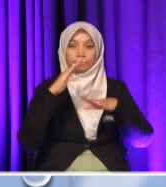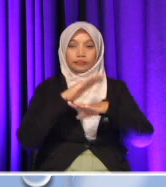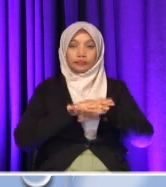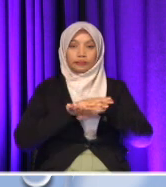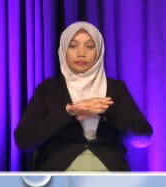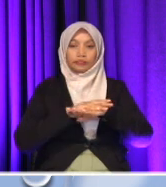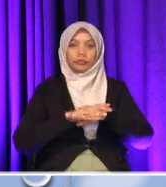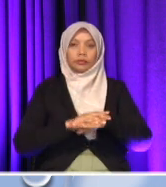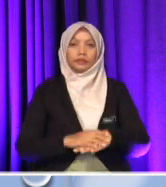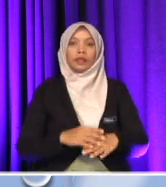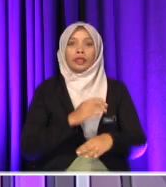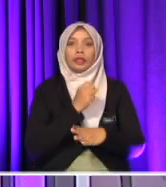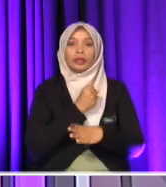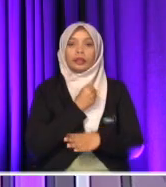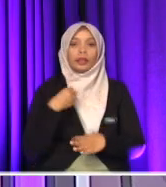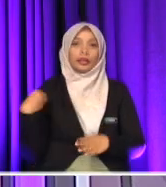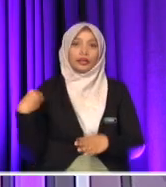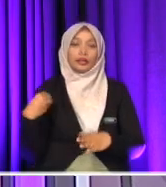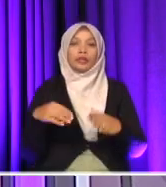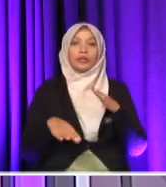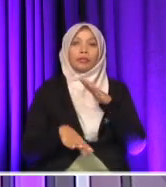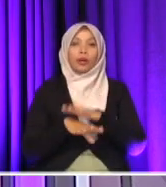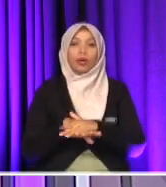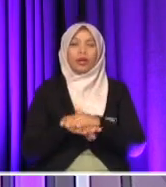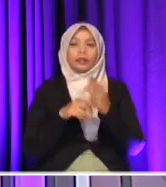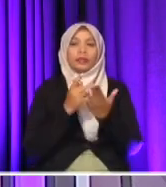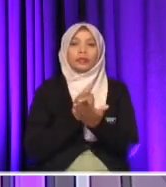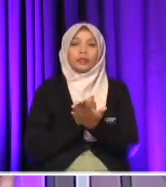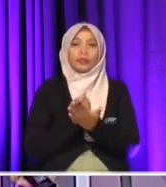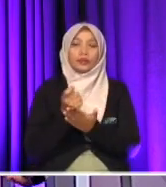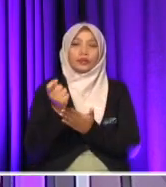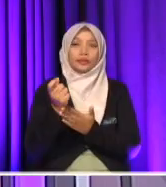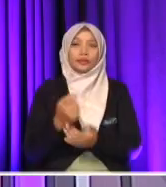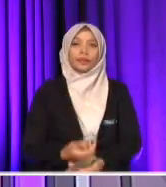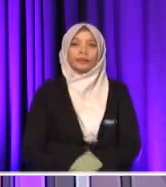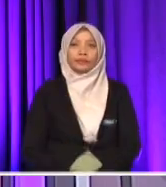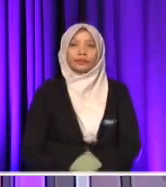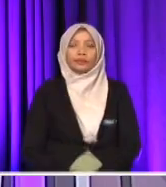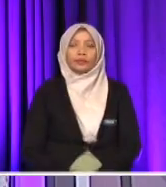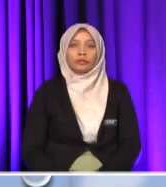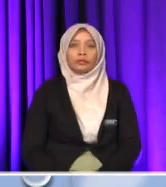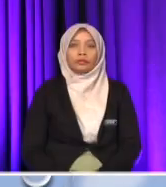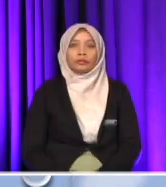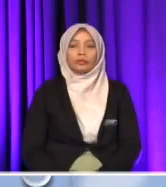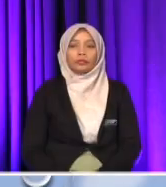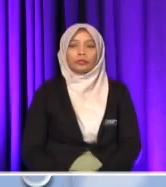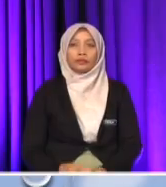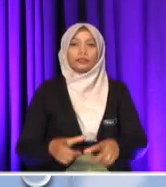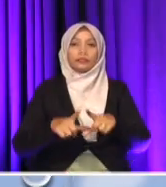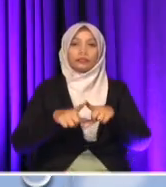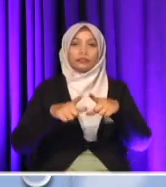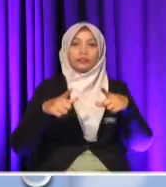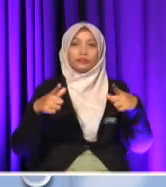bawah. Okey. Baik, cikgu. Okey, kita tengok seterusnya. Baik. Okey, kita tengok seterusnya. Boleh lagi ya? Okey, kita tengok seterusnya. Perbandingan